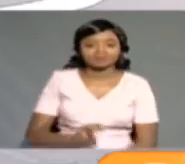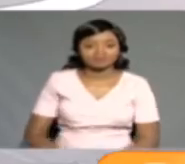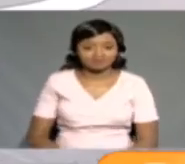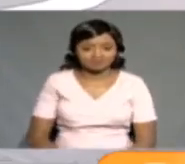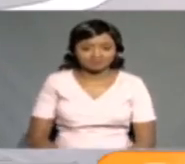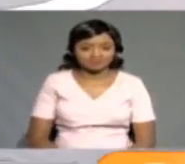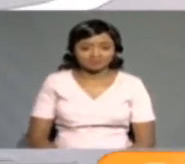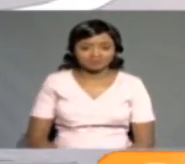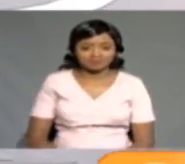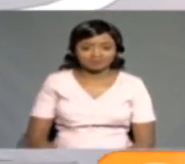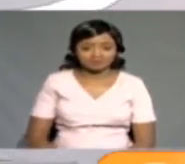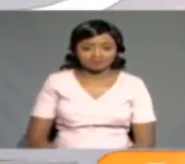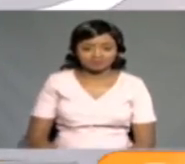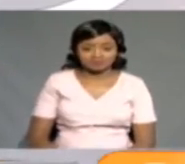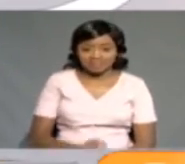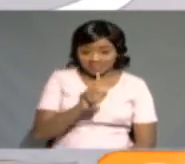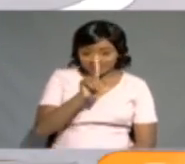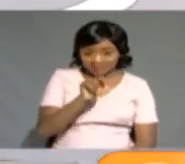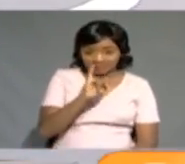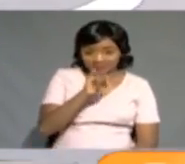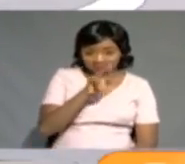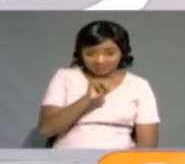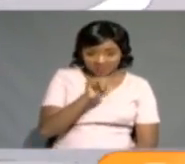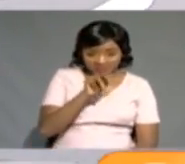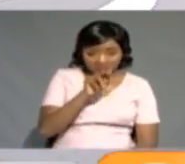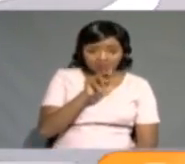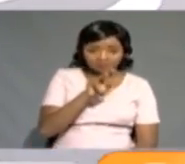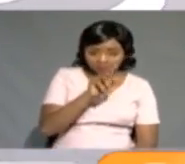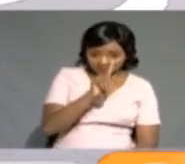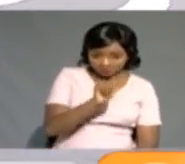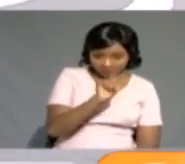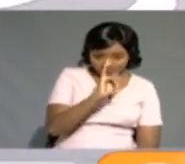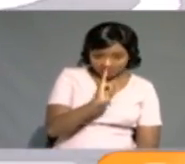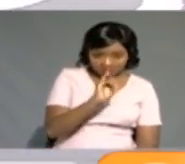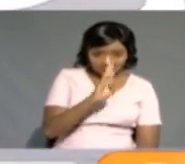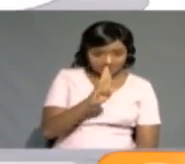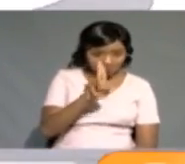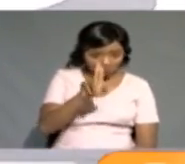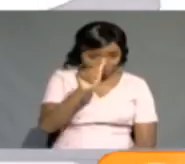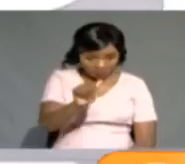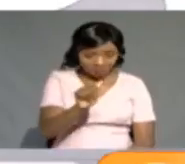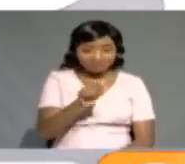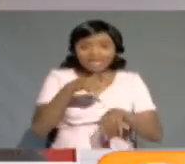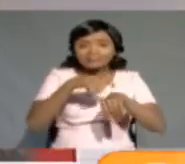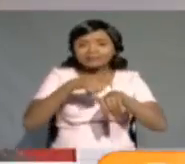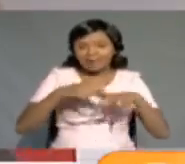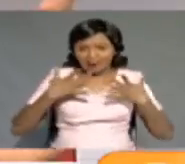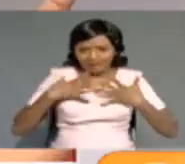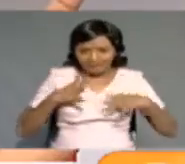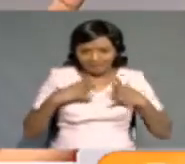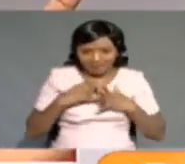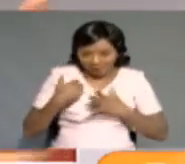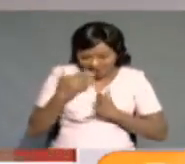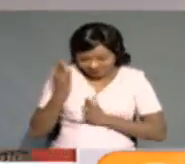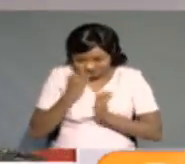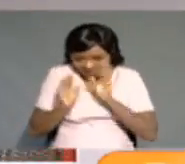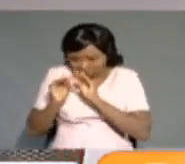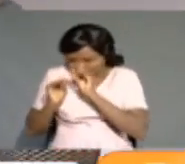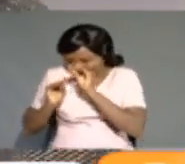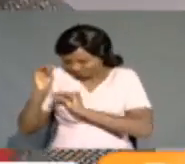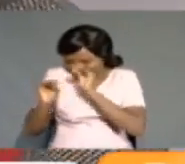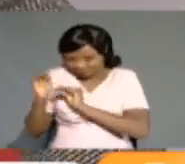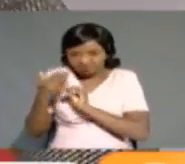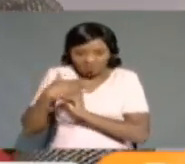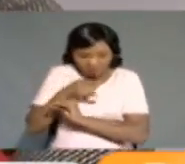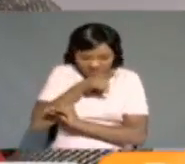sasa. Pakiwa pana mpango sasa. Watu wamepanga njama ya kuja kukudhuru wewe. Sasa